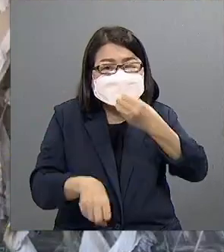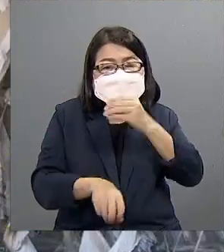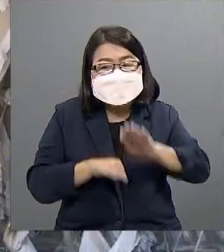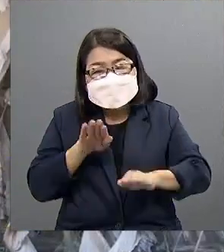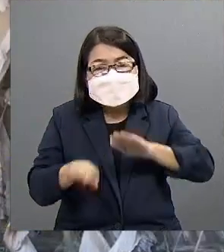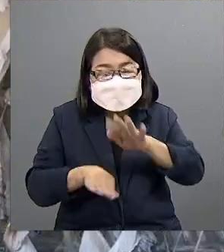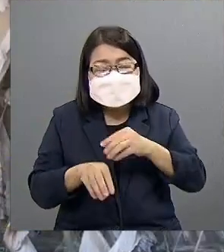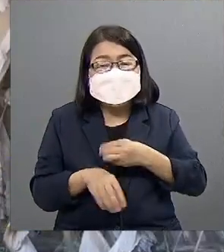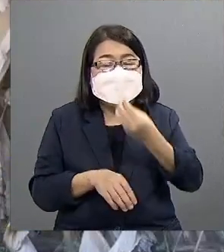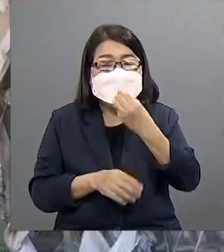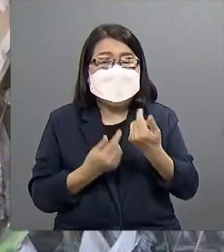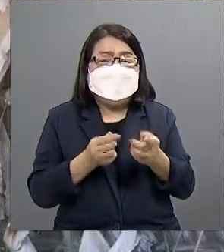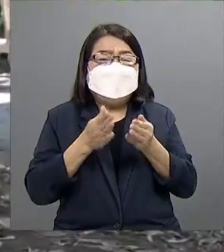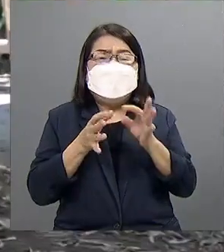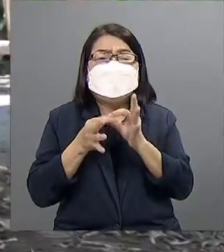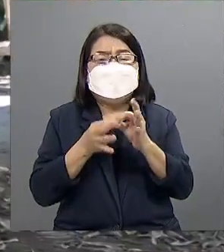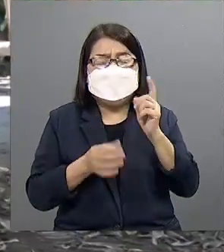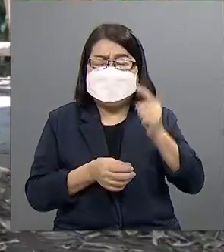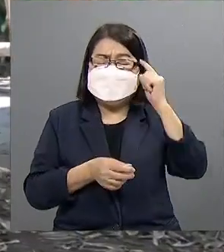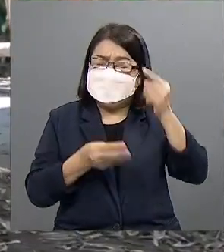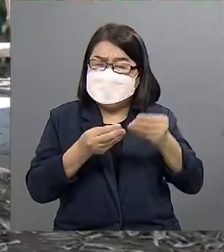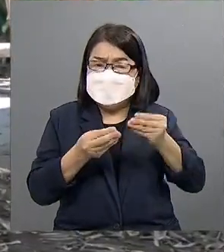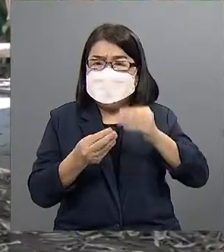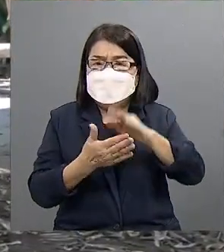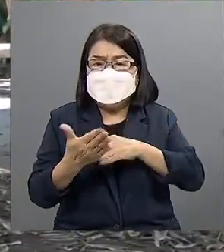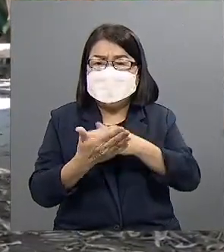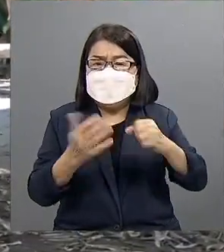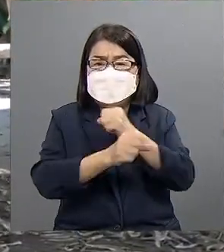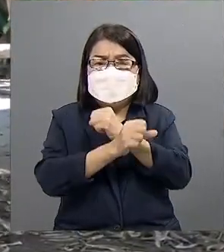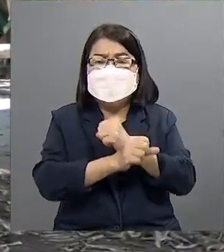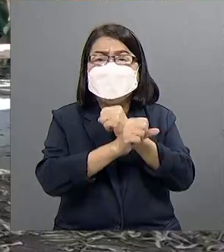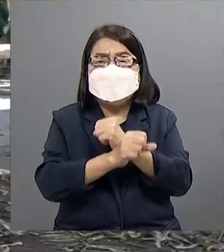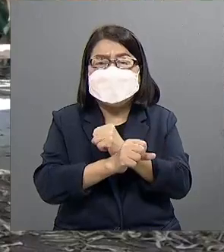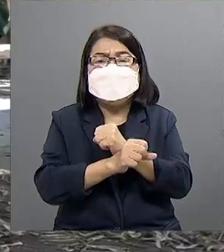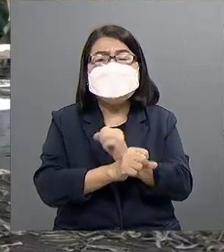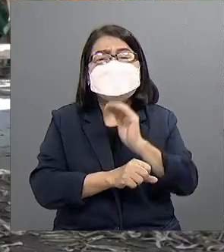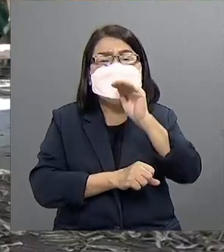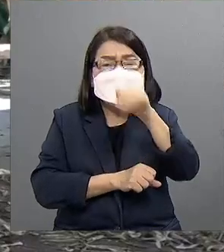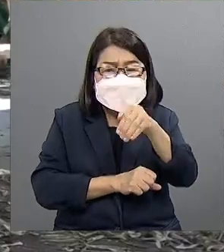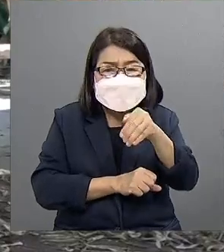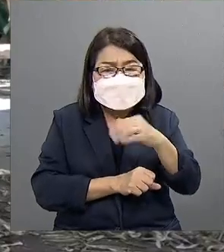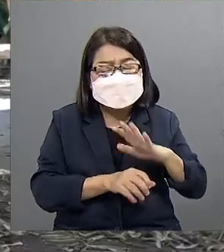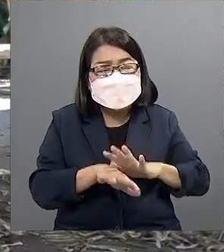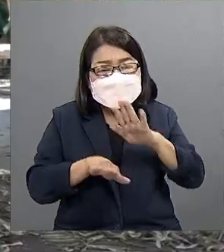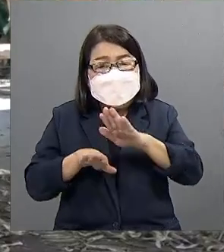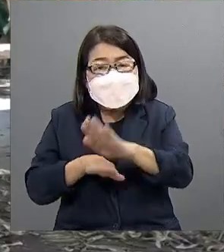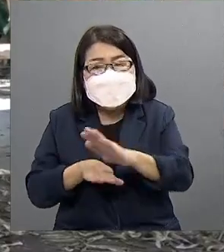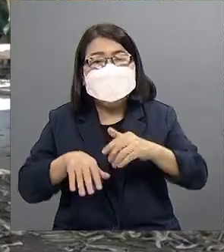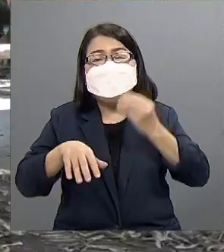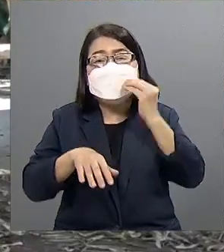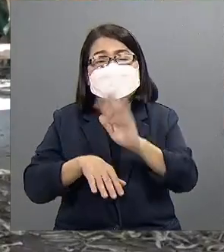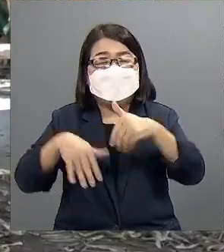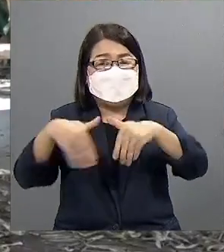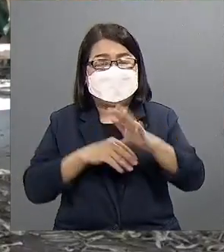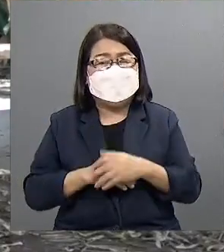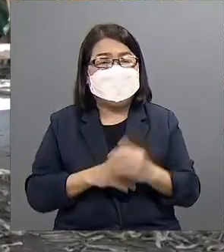ข้องเองก็ต้องเร่งวางแผนหาแนวทางในการป้องกันการบุกรุกพื้นที่ป่าตลอดจนการฟื้นฟูป่าเสื่อมโทรมให้สามาร